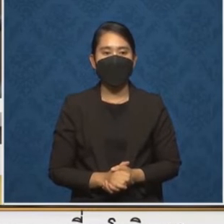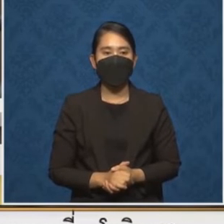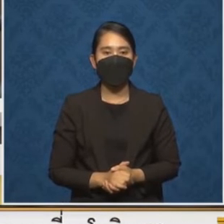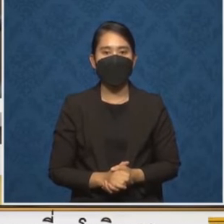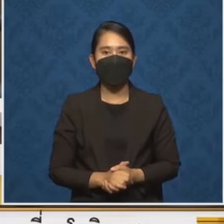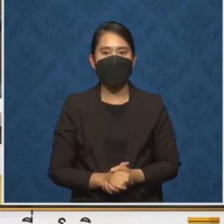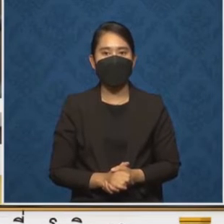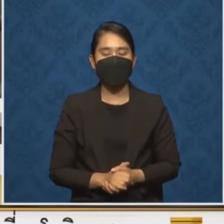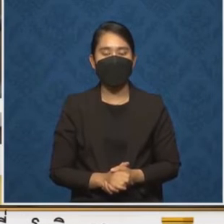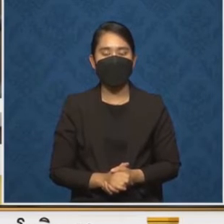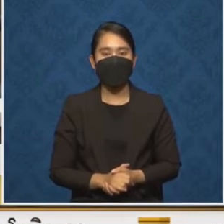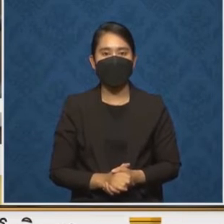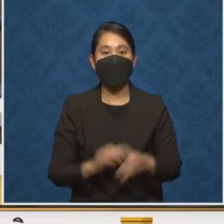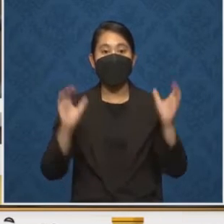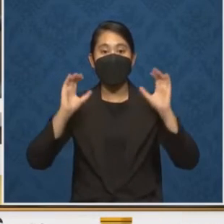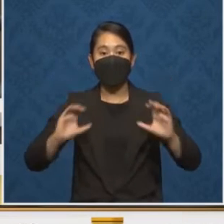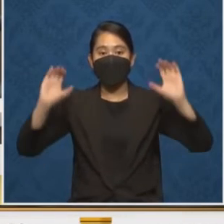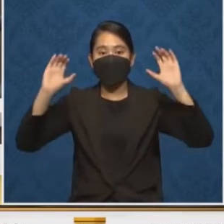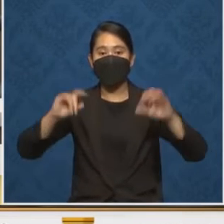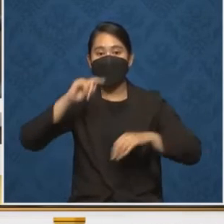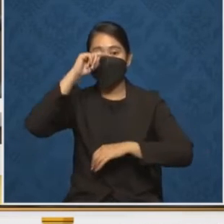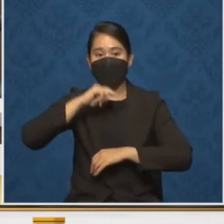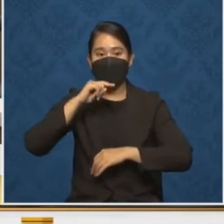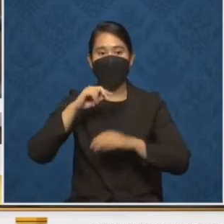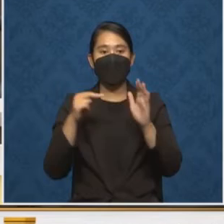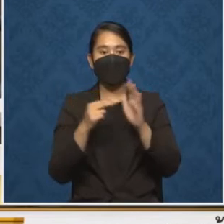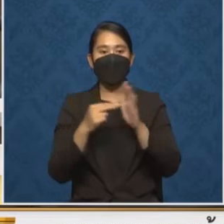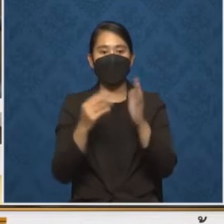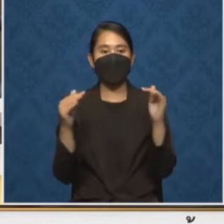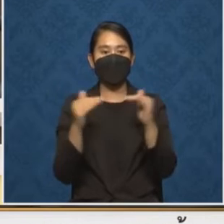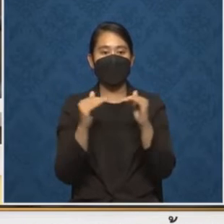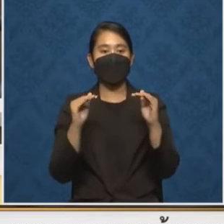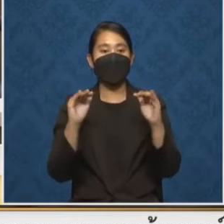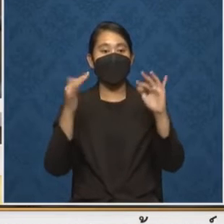หนวยงานรของไทยเป็หนวยงานที่ไม่ได้รคามเปนทัม